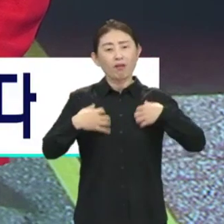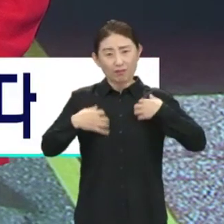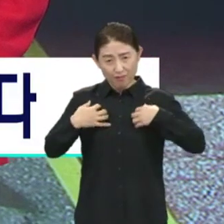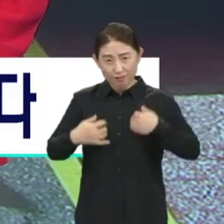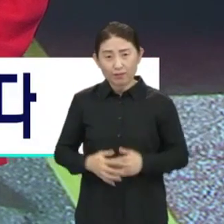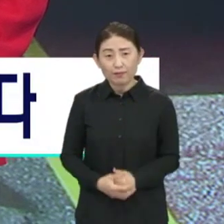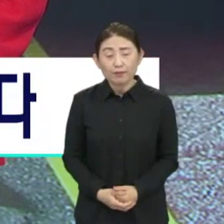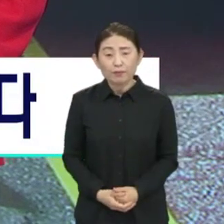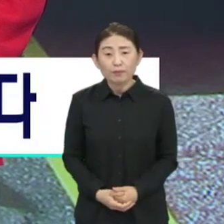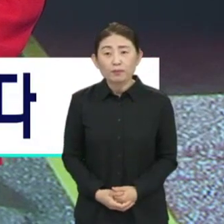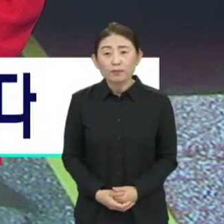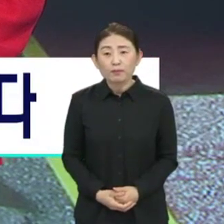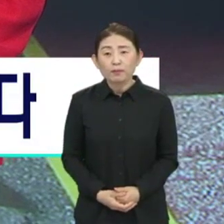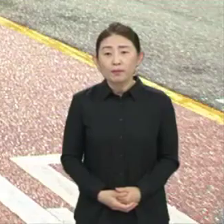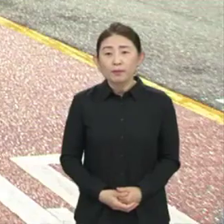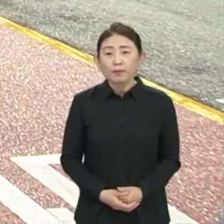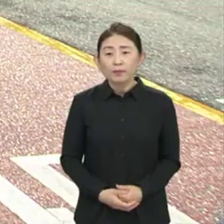이선학 기자가 보도합니다.